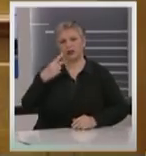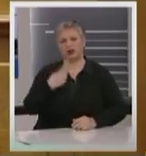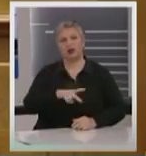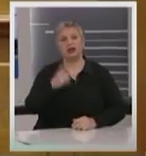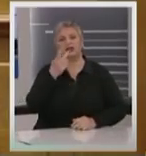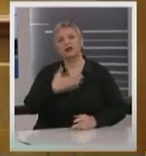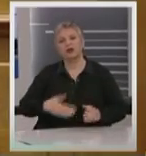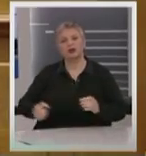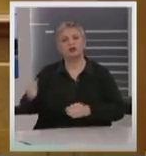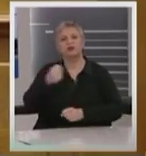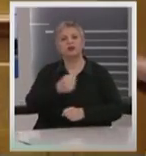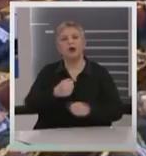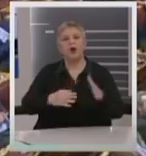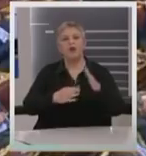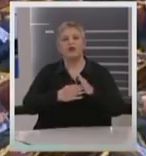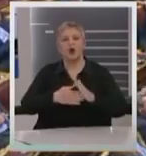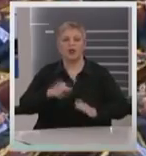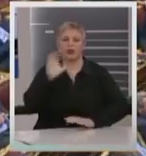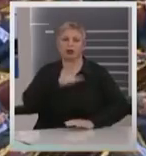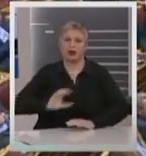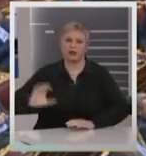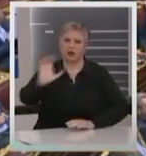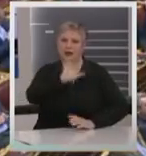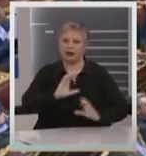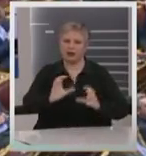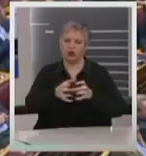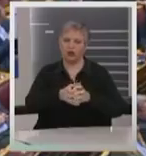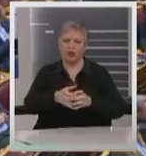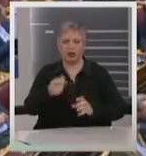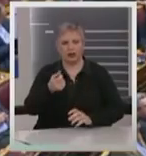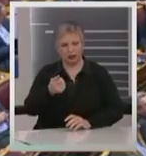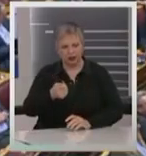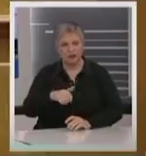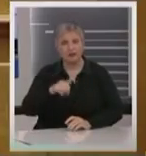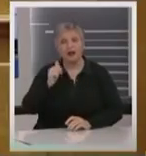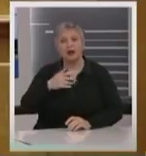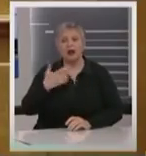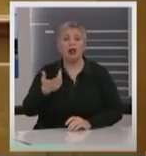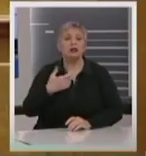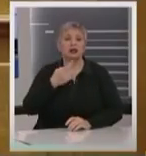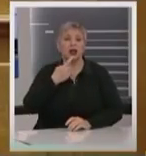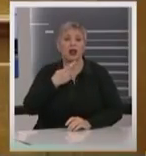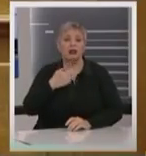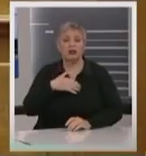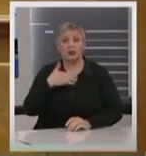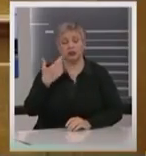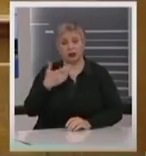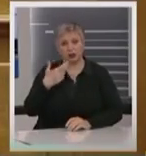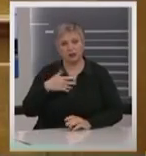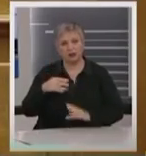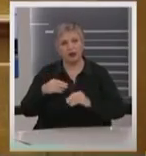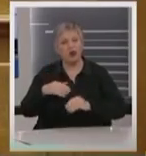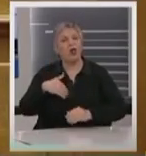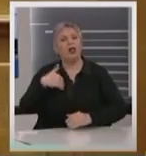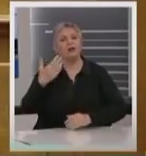να μας λέει ορθά κοφτά ότι πρώτα θα τελειώσει το πρόγραμμα και μετά θα ξεκινήσει η συζήτηση για το χρέος. Γιατί